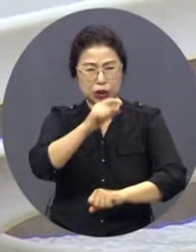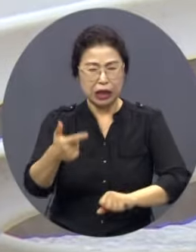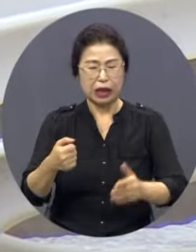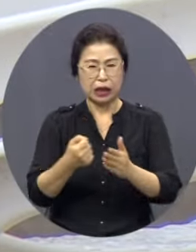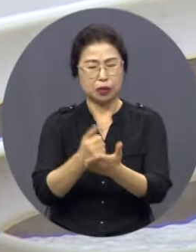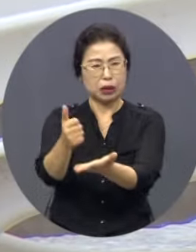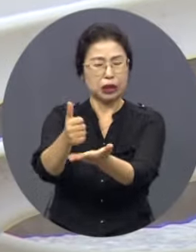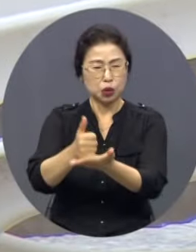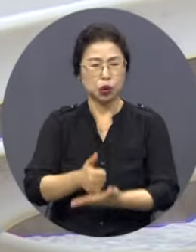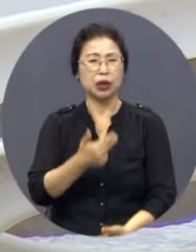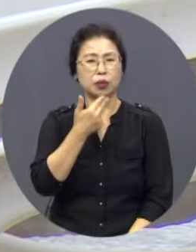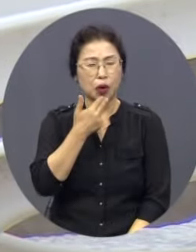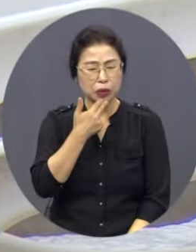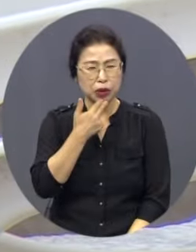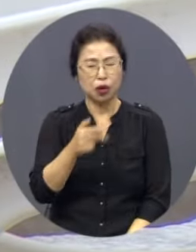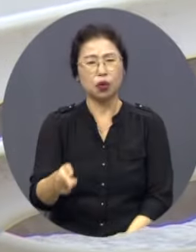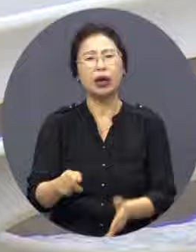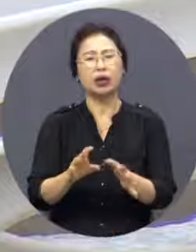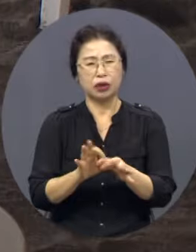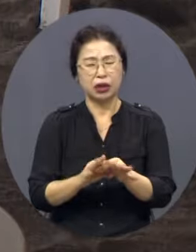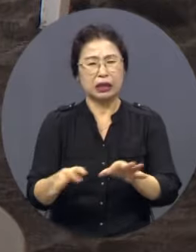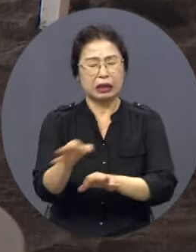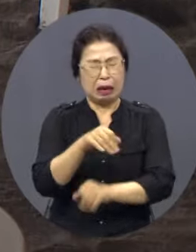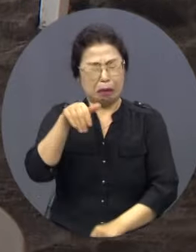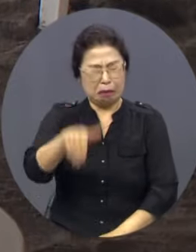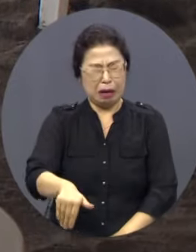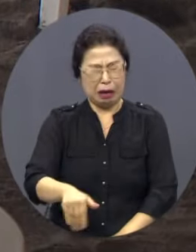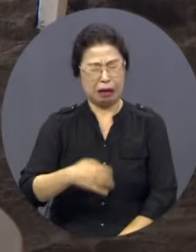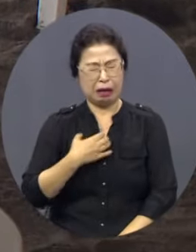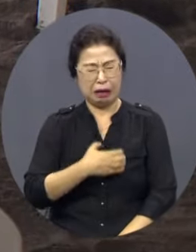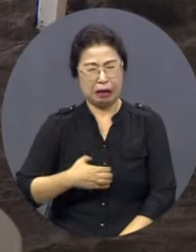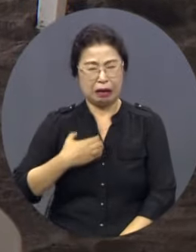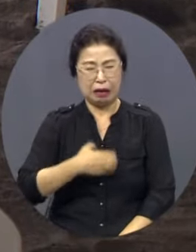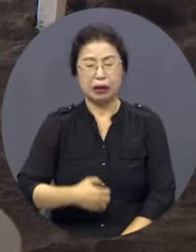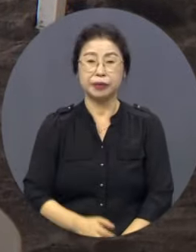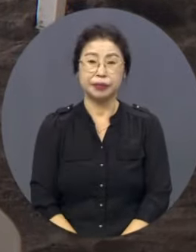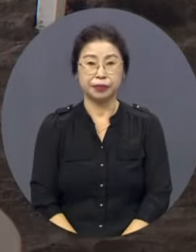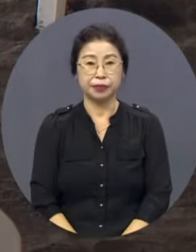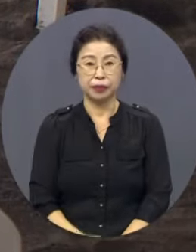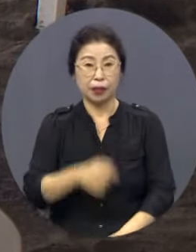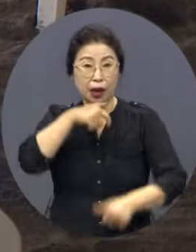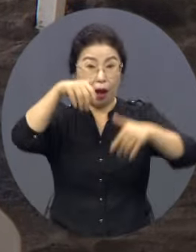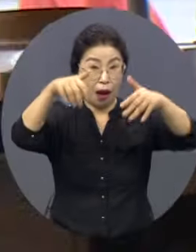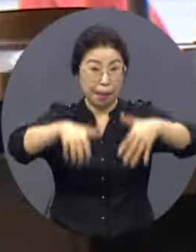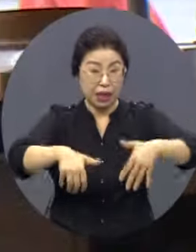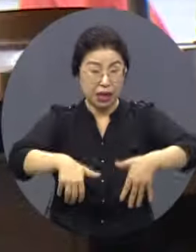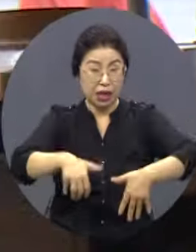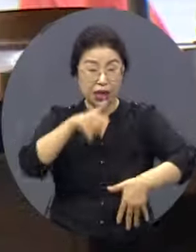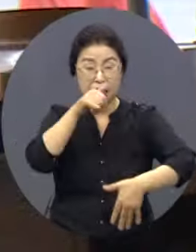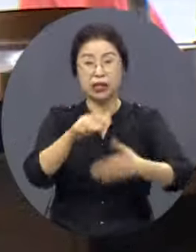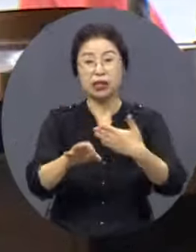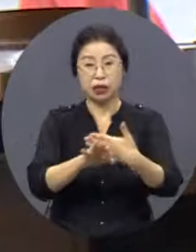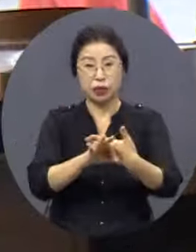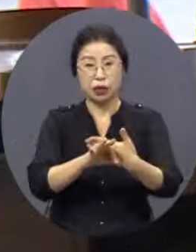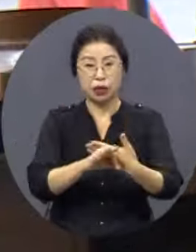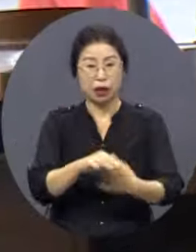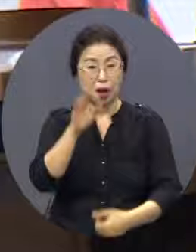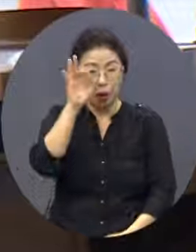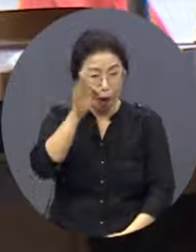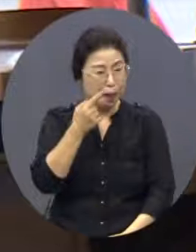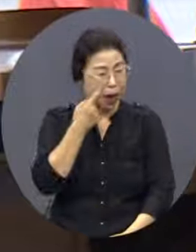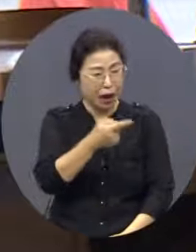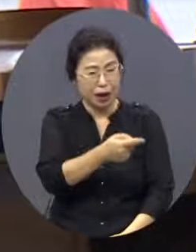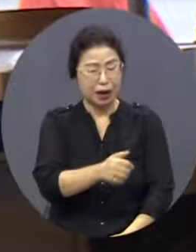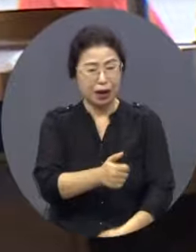음식점을 찾는 피서객들의 발길이 눈에 띄게 줄기 때문입니다. 비가 오면 보시다시피 사람도